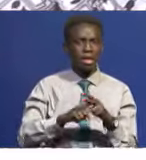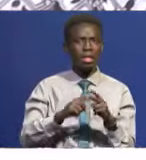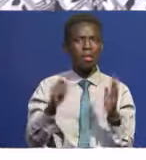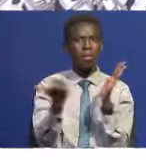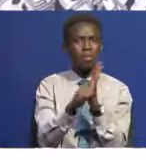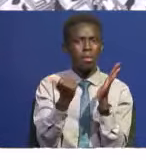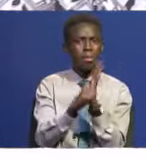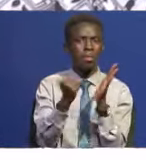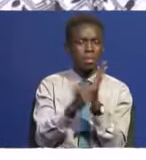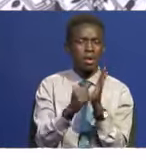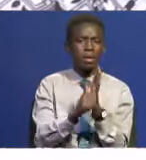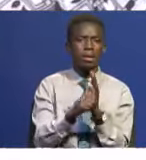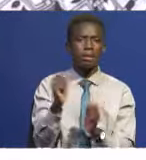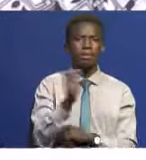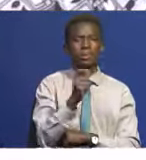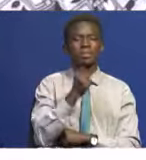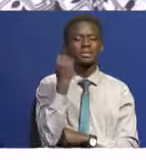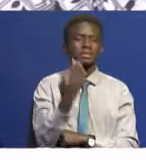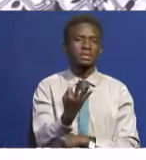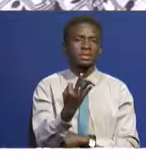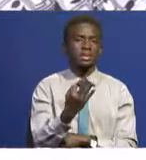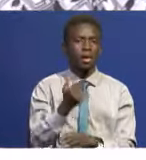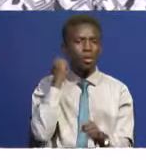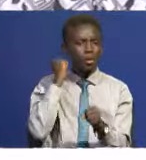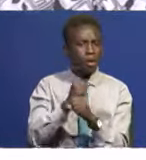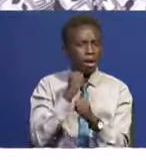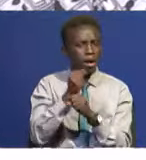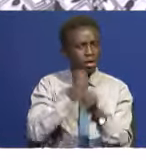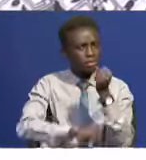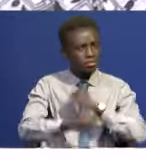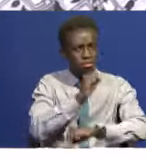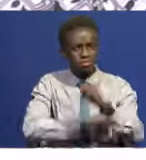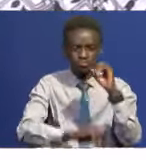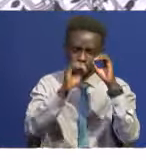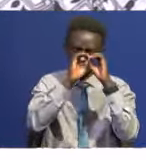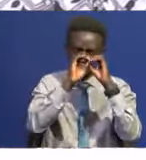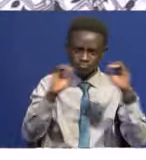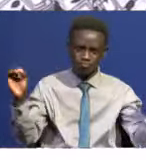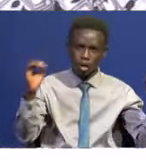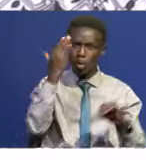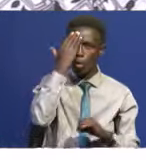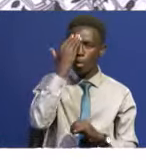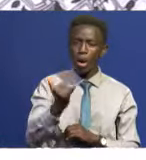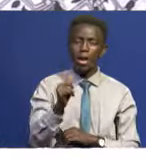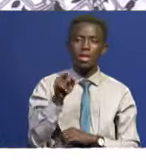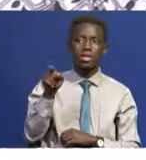Na hiyo kazi, hakuna kazi imefanyika kwa sababu ya MCA.